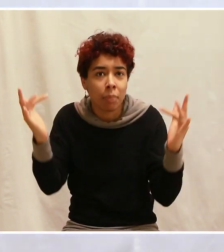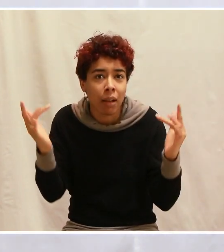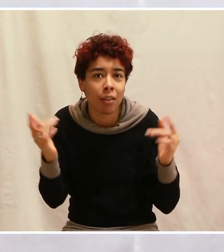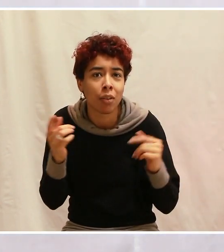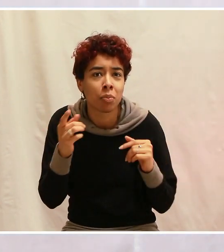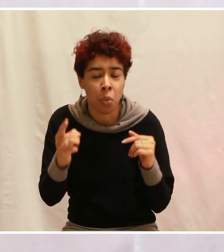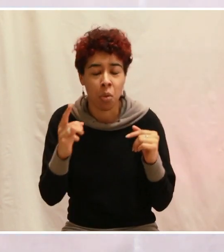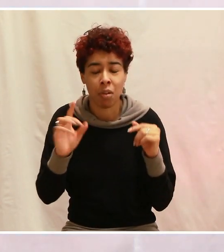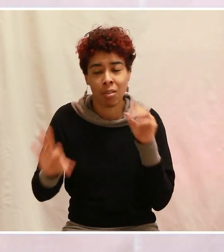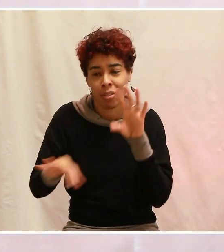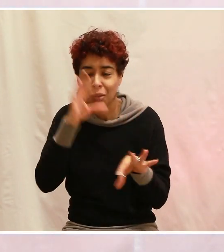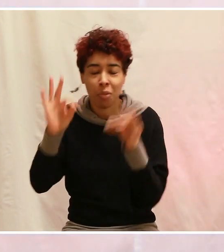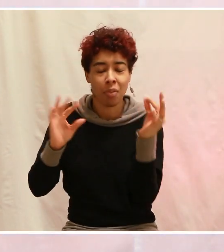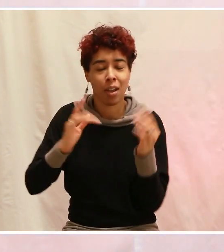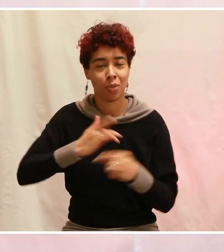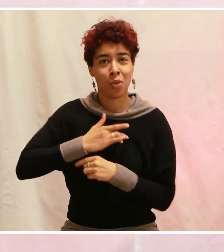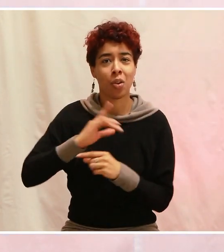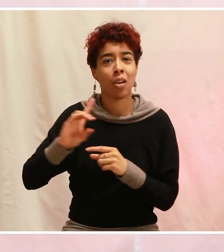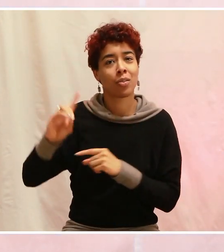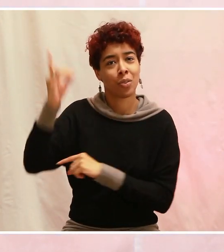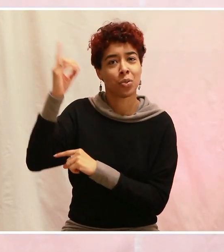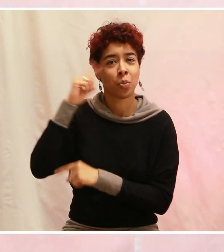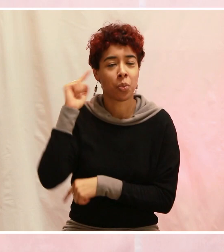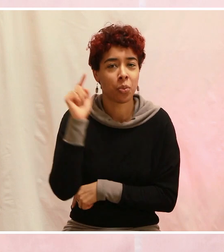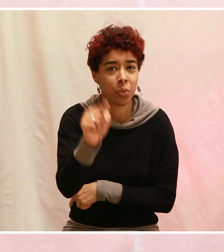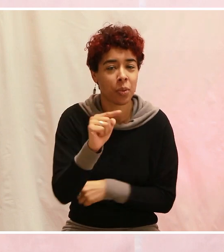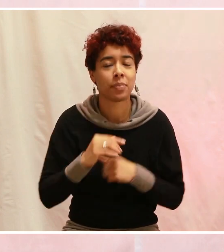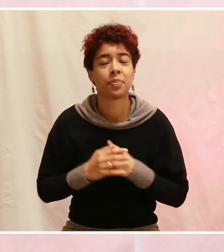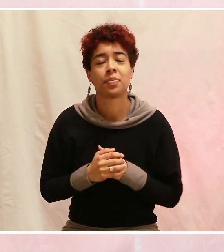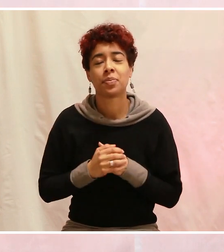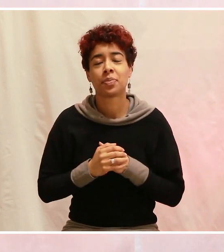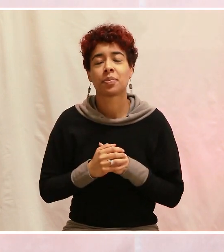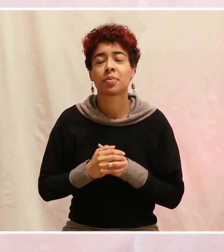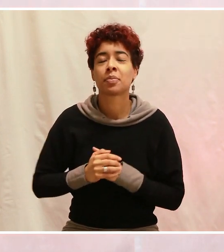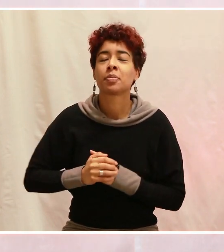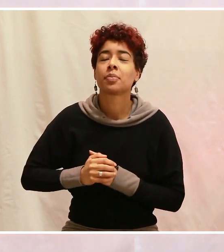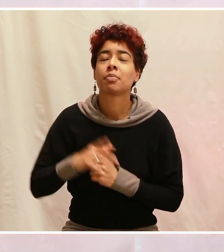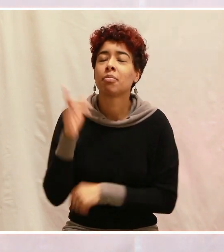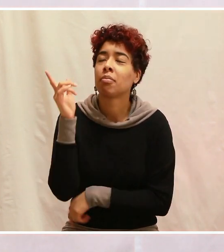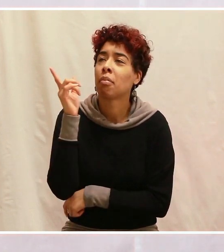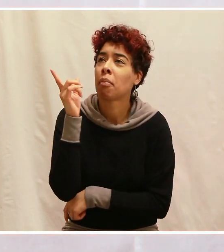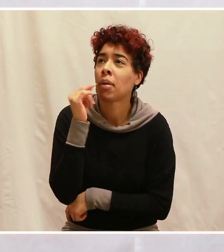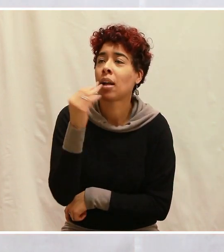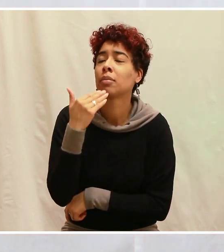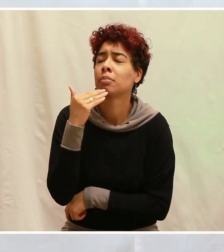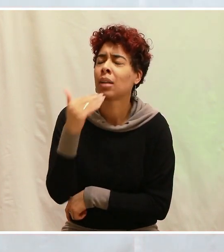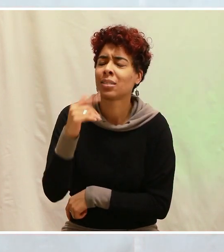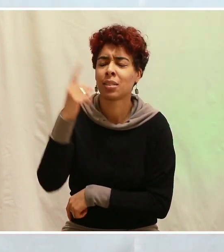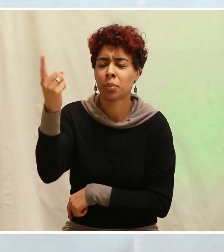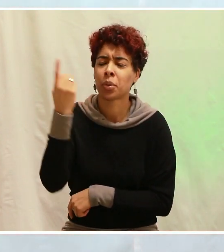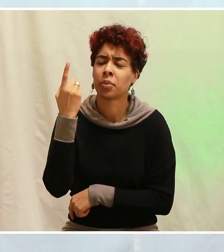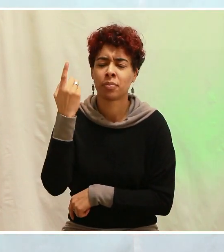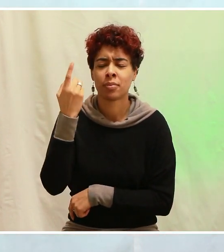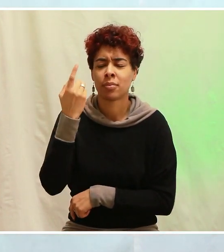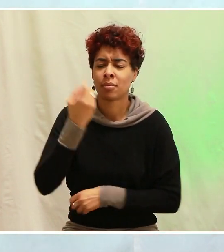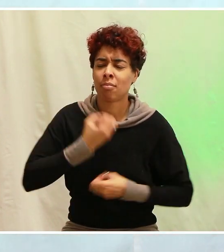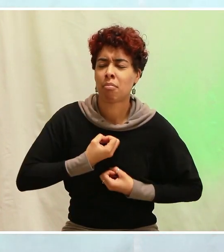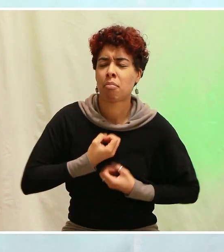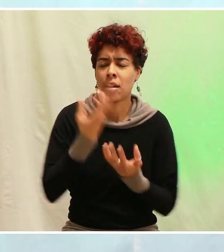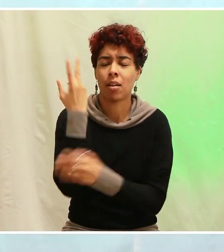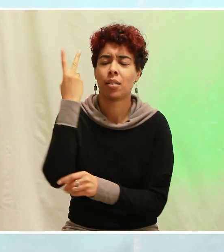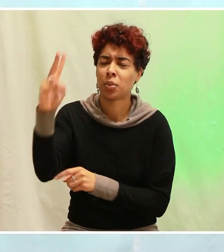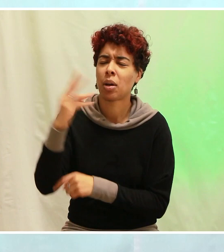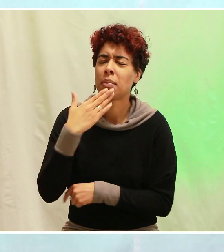cœur du Père pour toi. Et que tu sois fortifié. Père, merci pour ta parole. Merci Seigneur notre Dieu parce que tu es